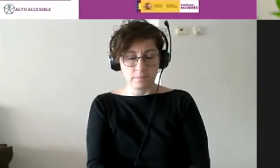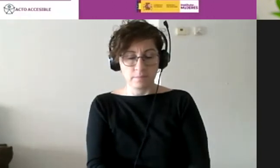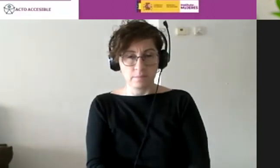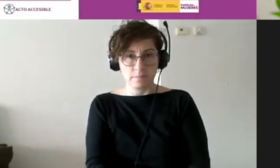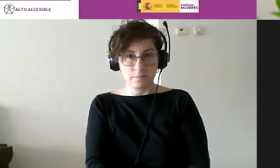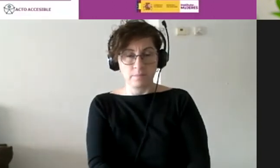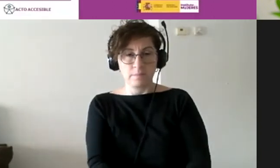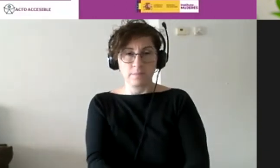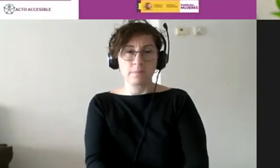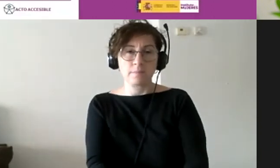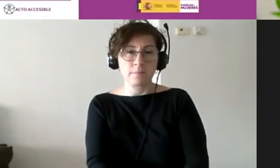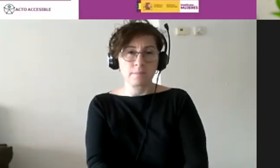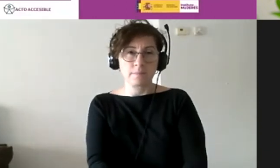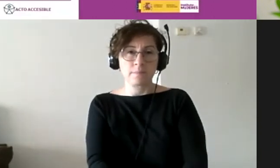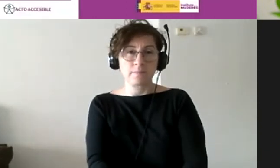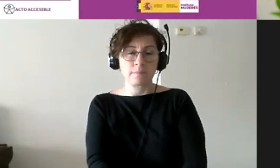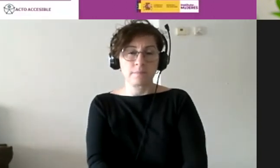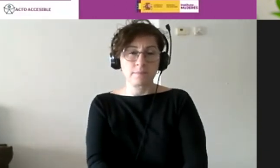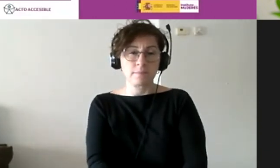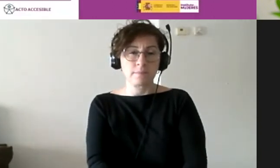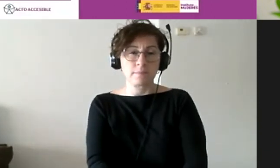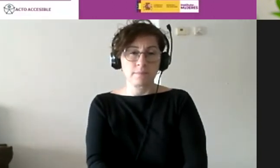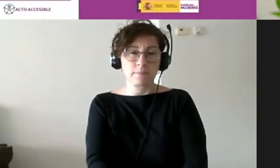Краматорскую и Донецкую область, и Луганскую,